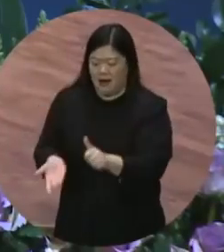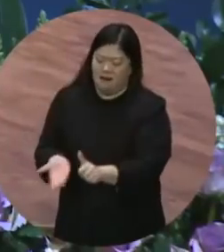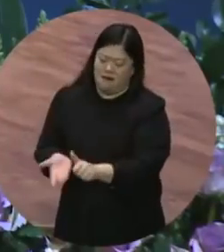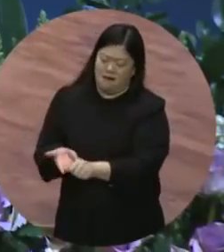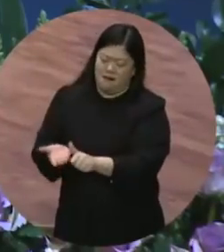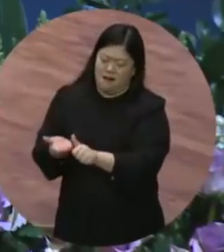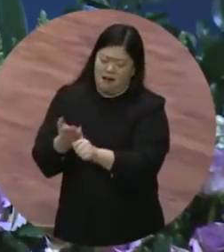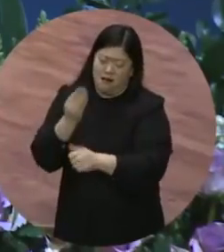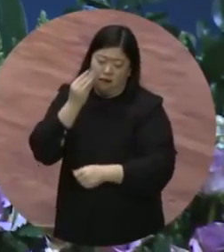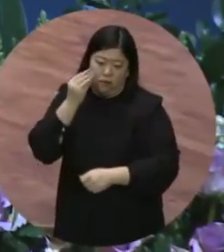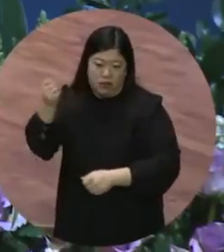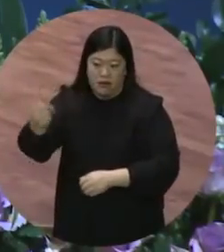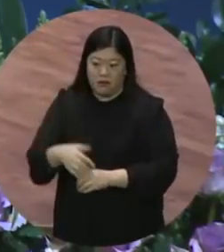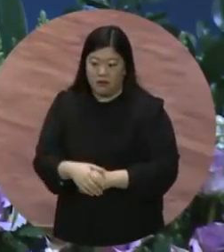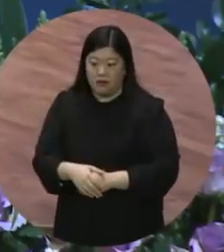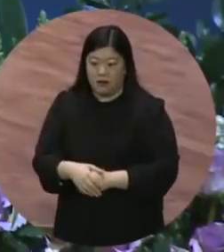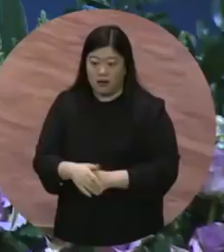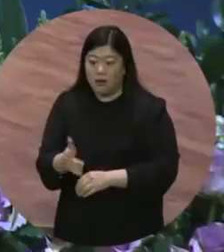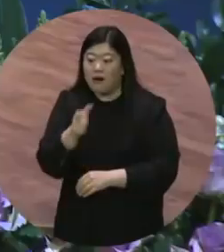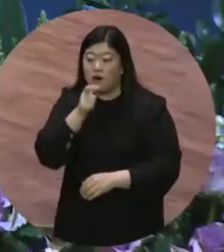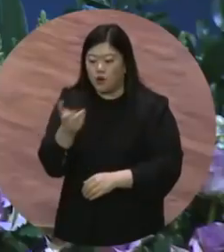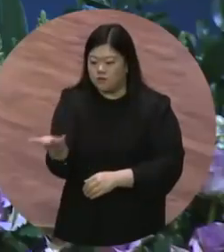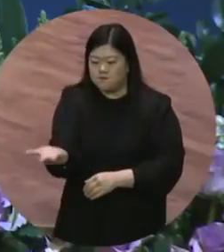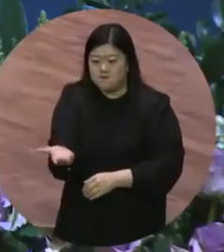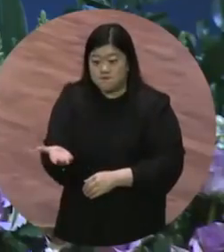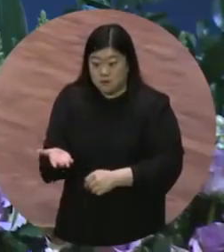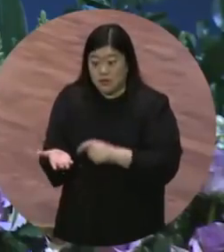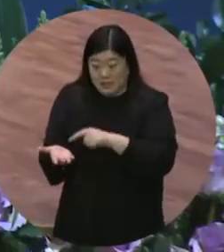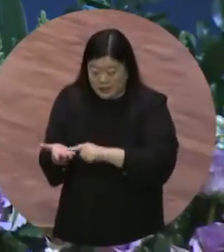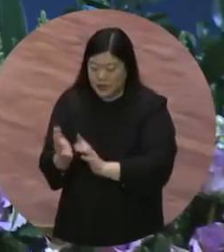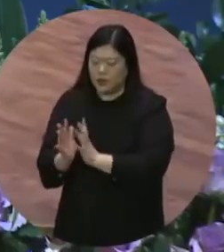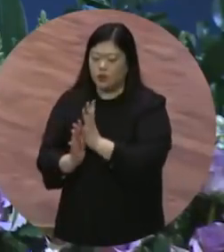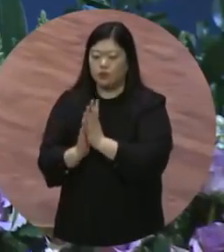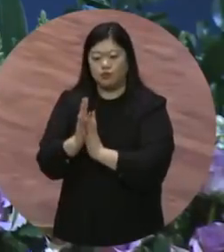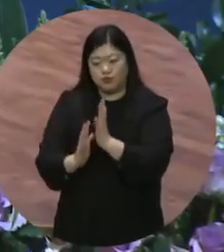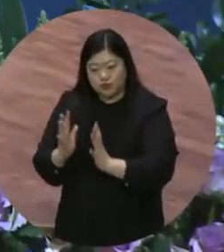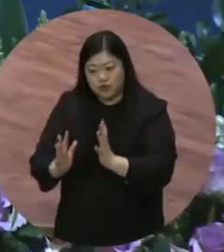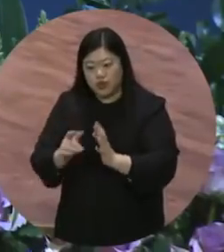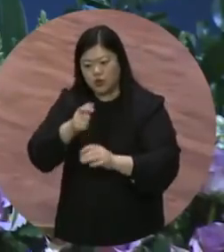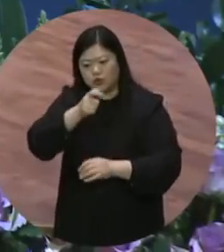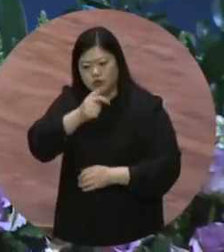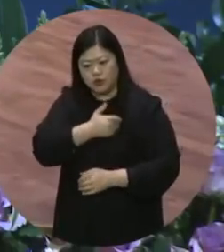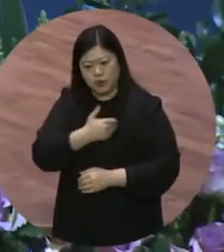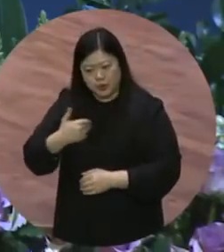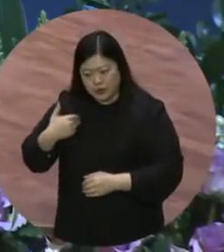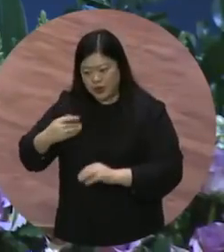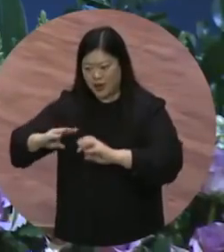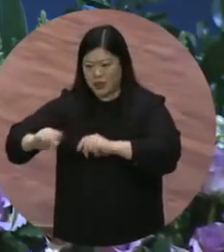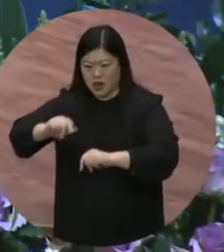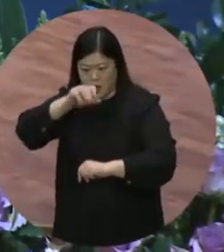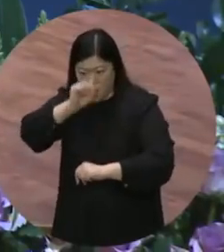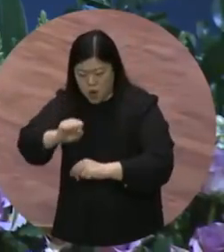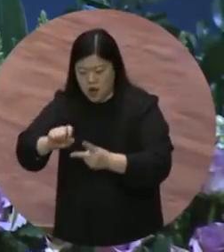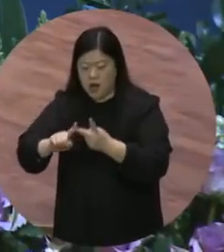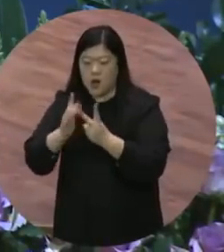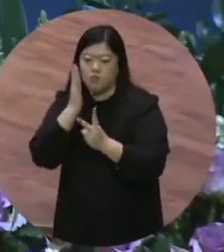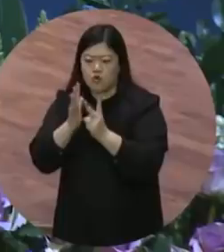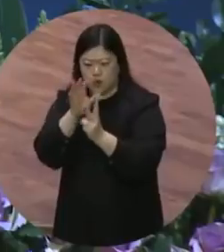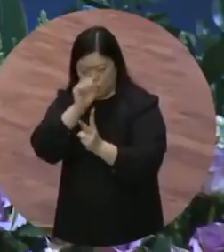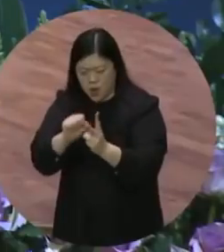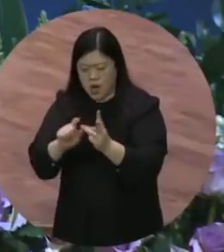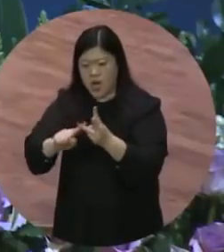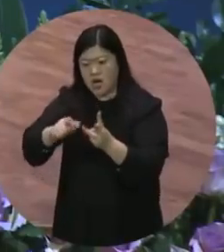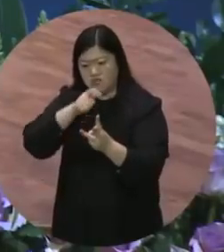땅이에요. 보시면 알겠지만 수많은 강이 있습니다. 이 말은 강수량이 풍부하다는 것. 기후가 목 취업하기에 좋은